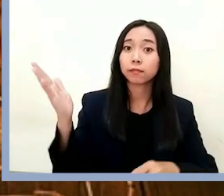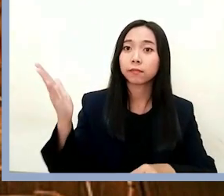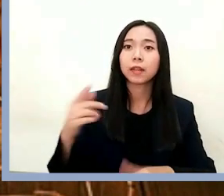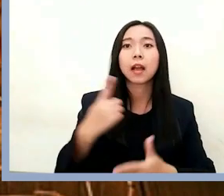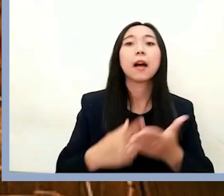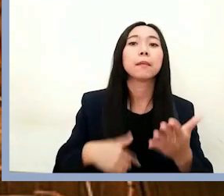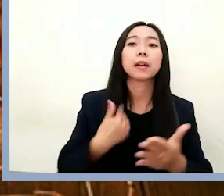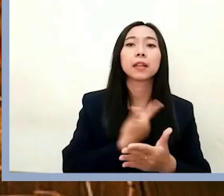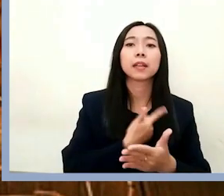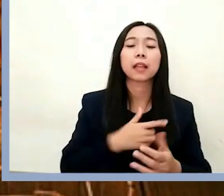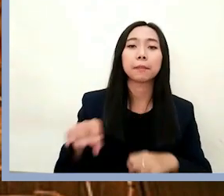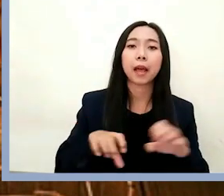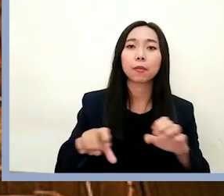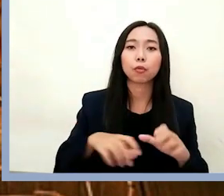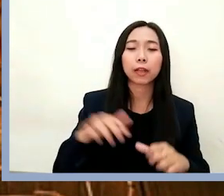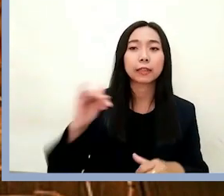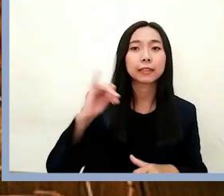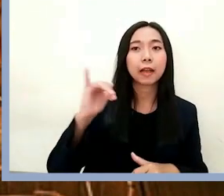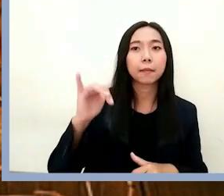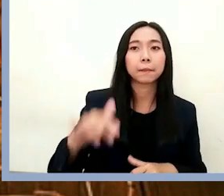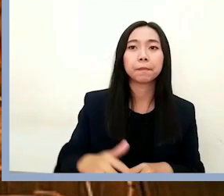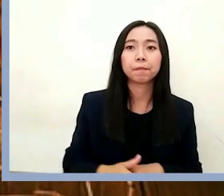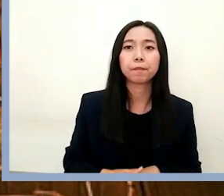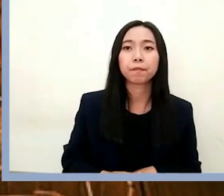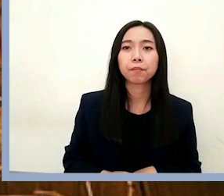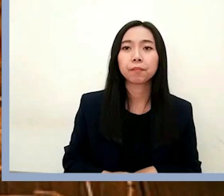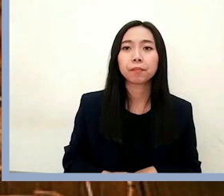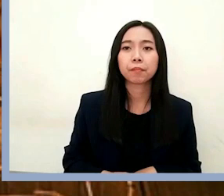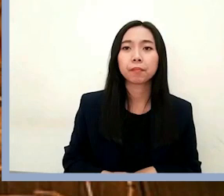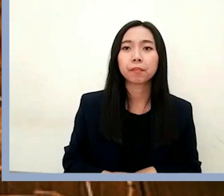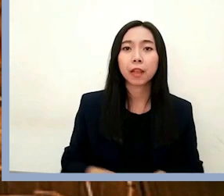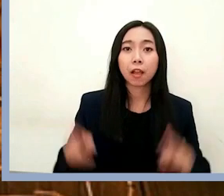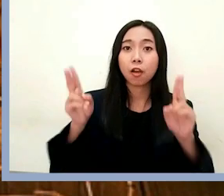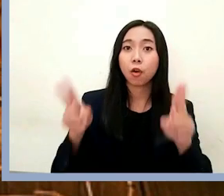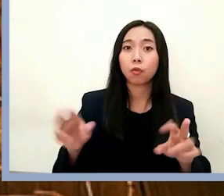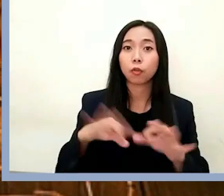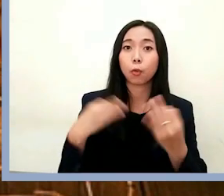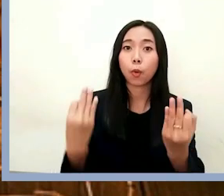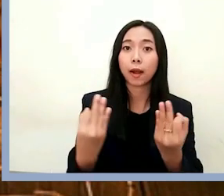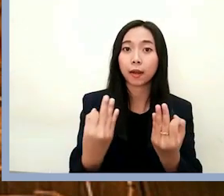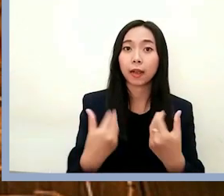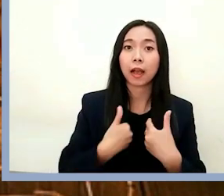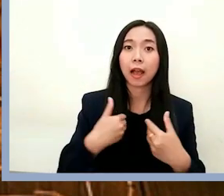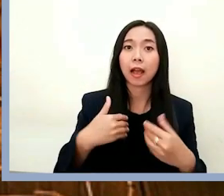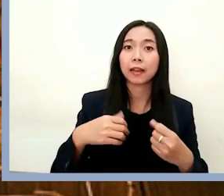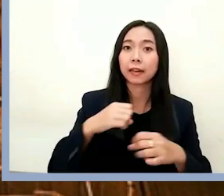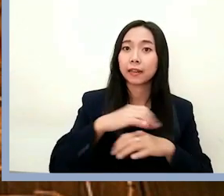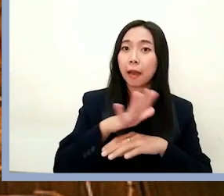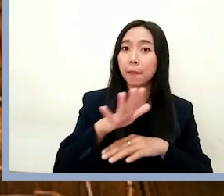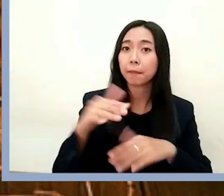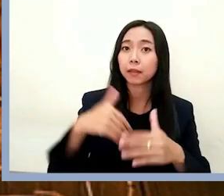juga melakukan hal yang sama keluarga yang berdampak dalam kasih Kristus